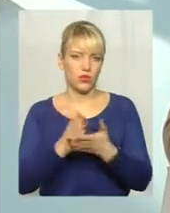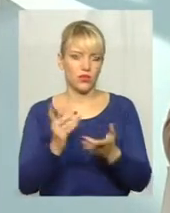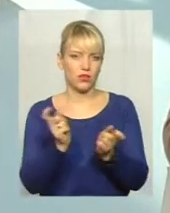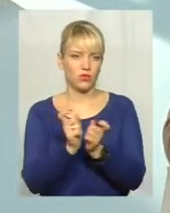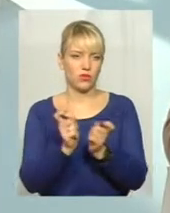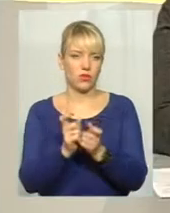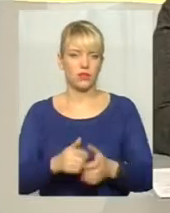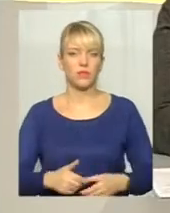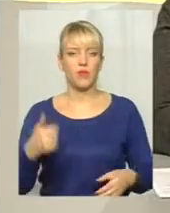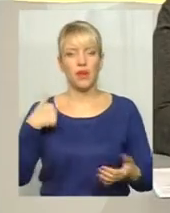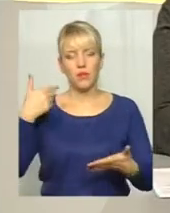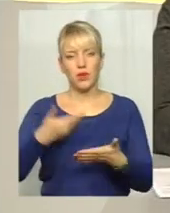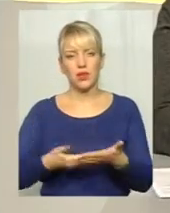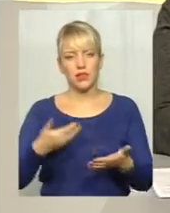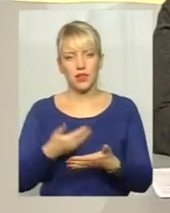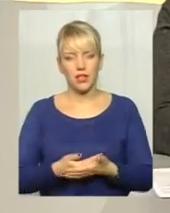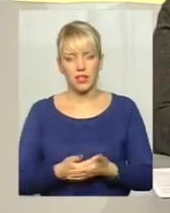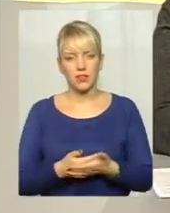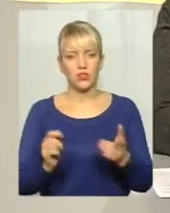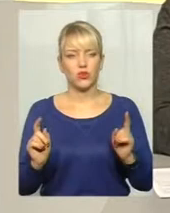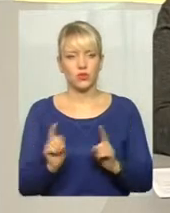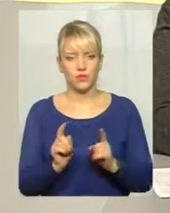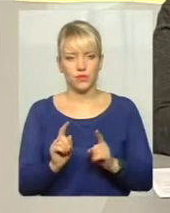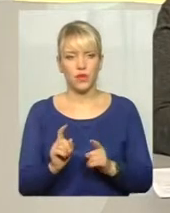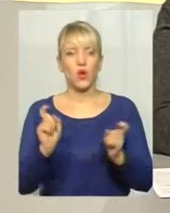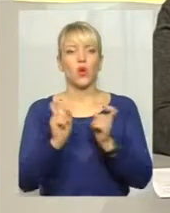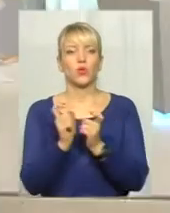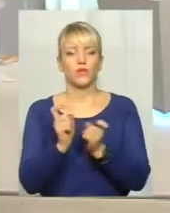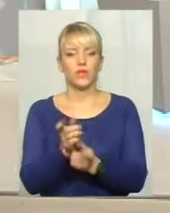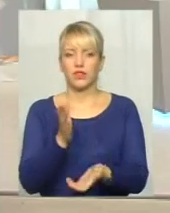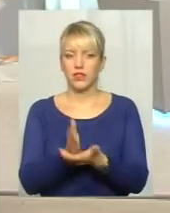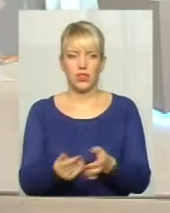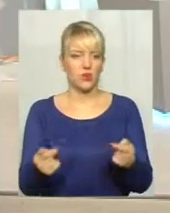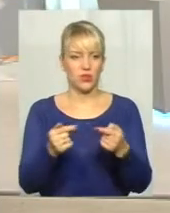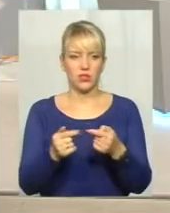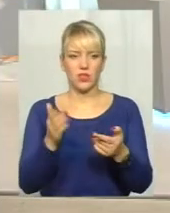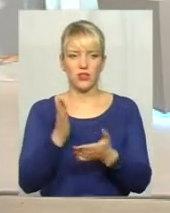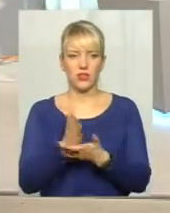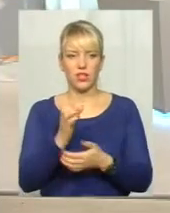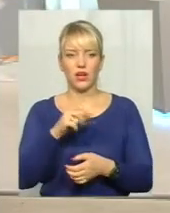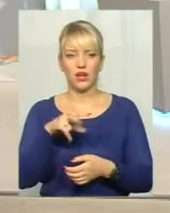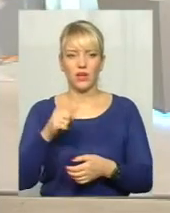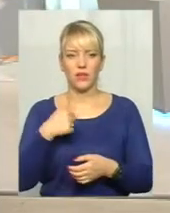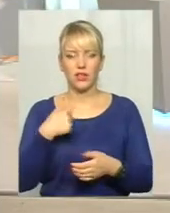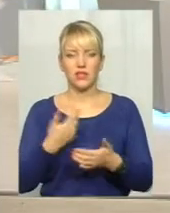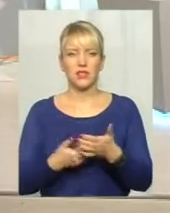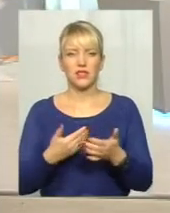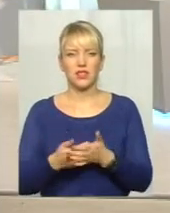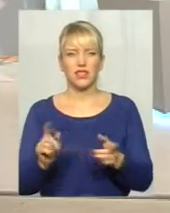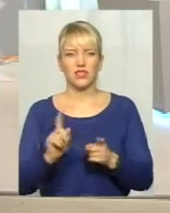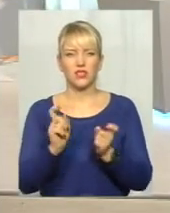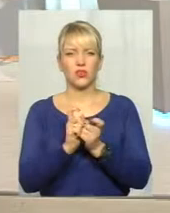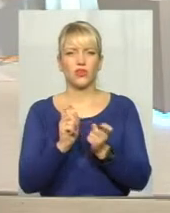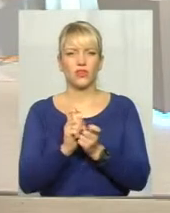Ну, мені здається, що конфлікт є, він однозначно є, але мені здається, що конфлікт полягає в такій,